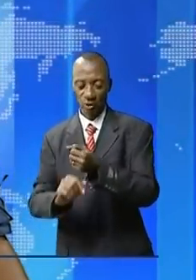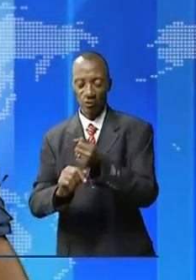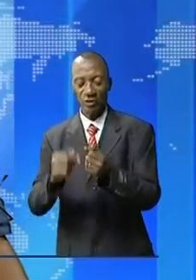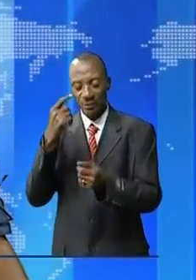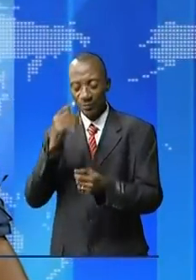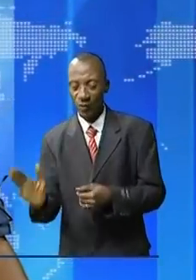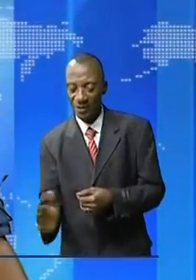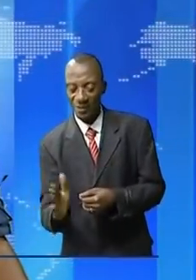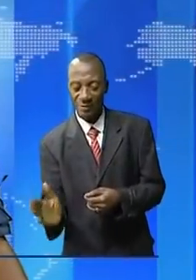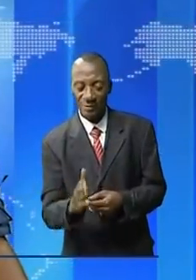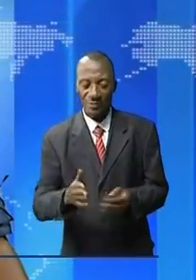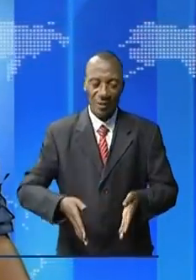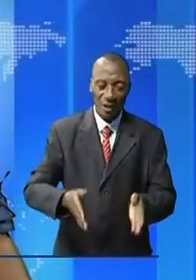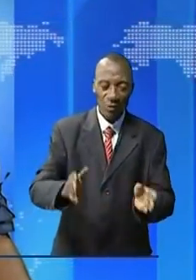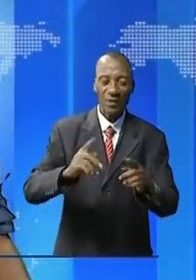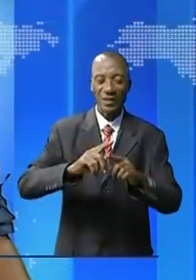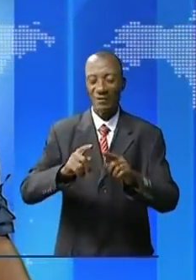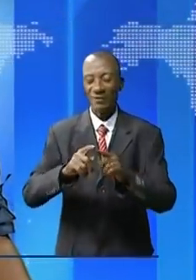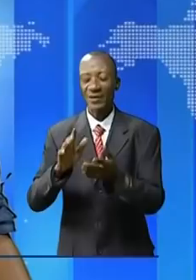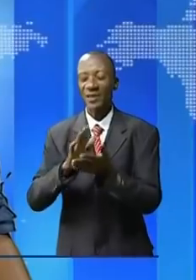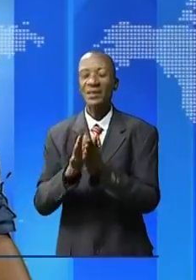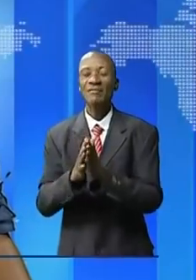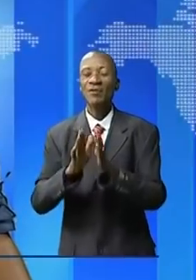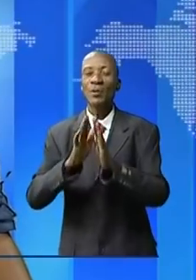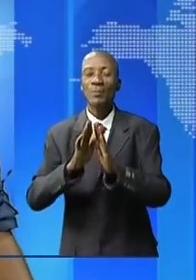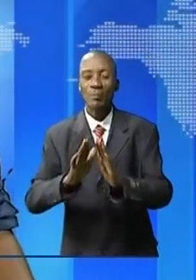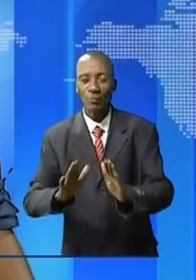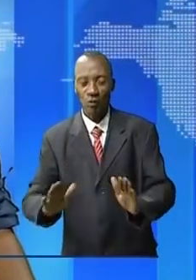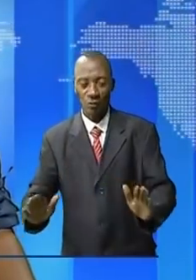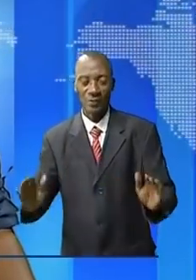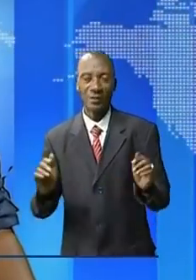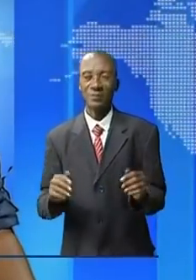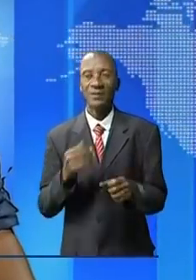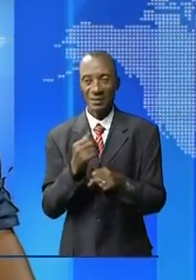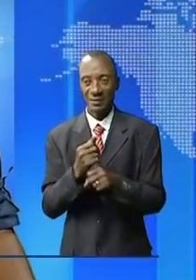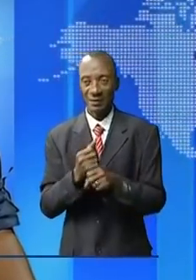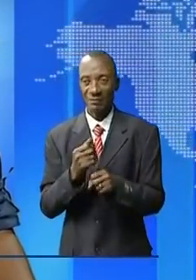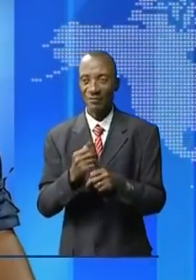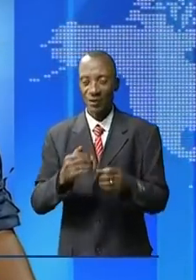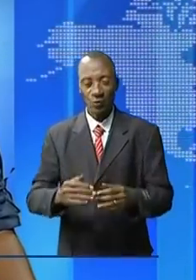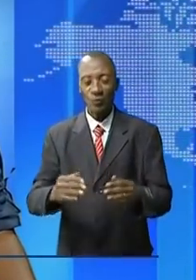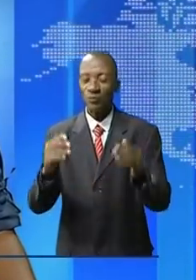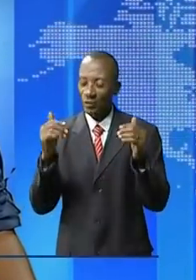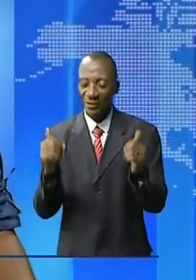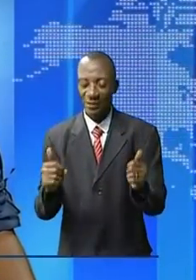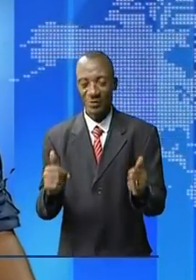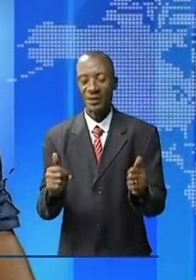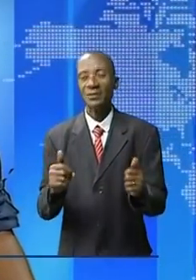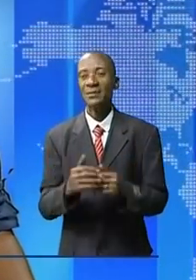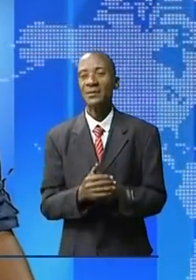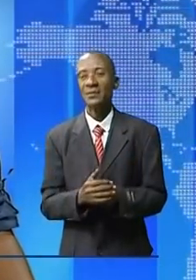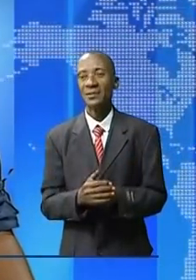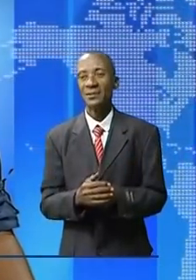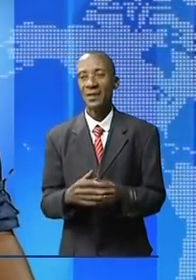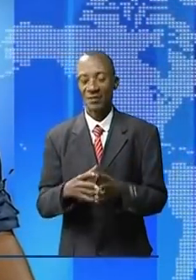commune. Cette entreprise internationale exerce ici à Kinshasa le travail en intelligence avec l'exécutif provincial, nous